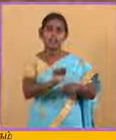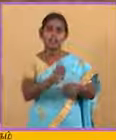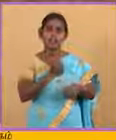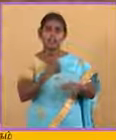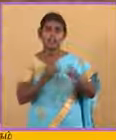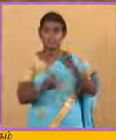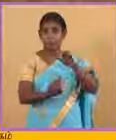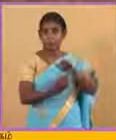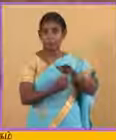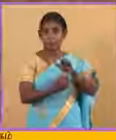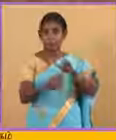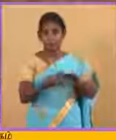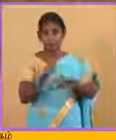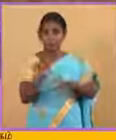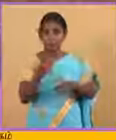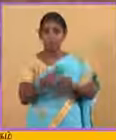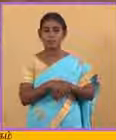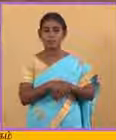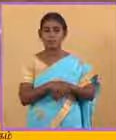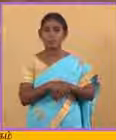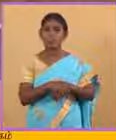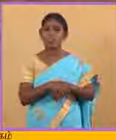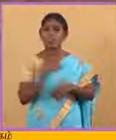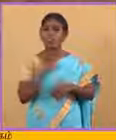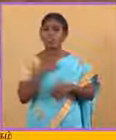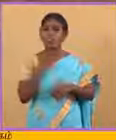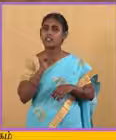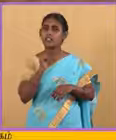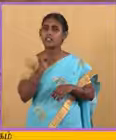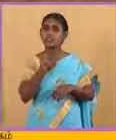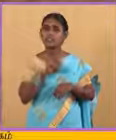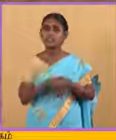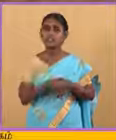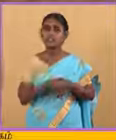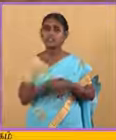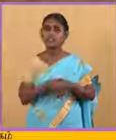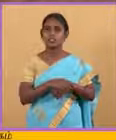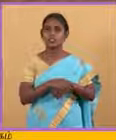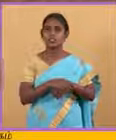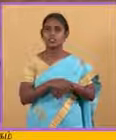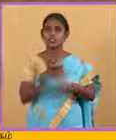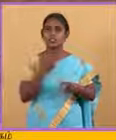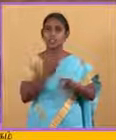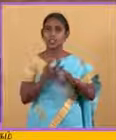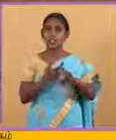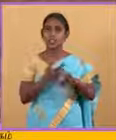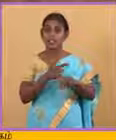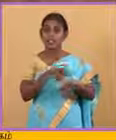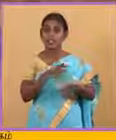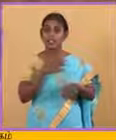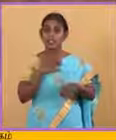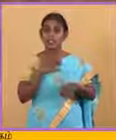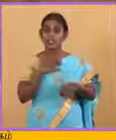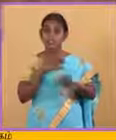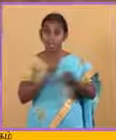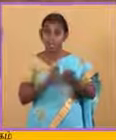அப்படி சொல்லுவதற்கு பதிலாக நான் என்ன சொல்லியிருக்க வேண்டும்? கல் என்னை பண்படுத்தியது என்று சொல்லியிருக்க வேண்டும். அவையில் இருந்த